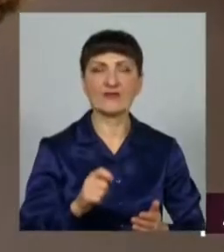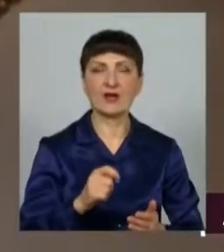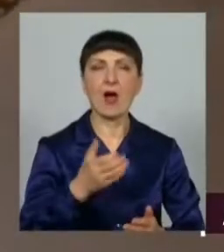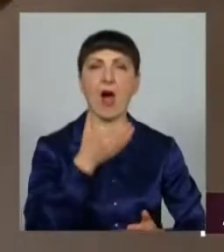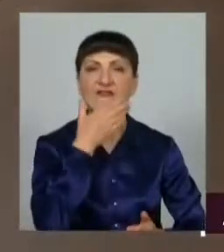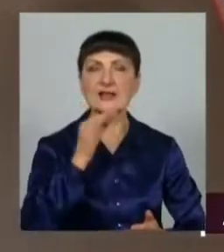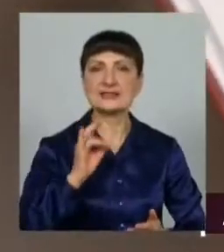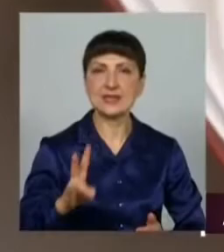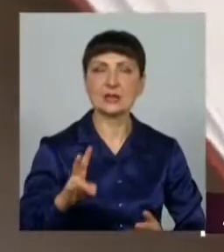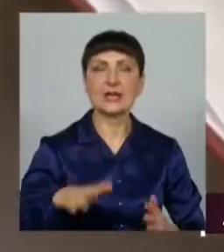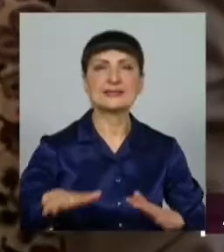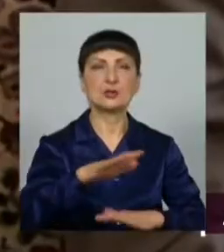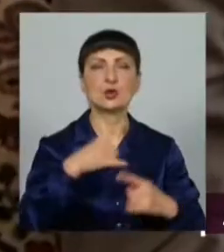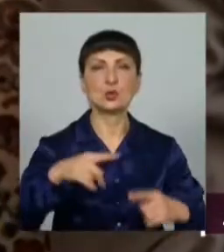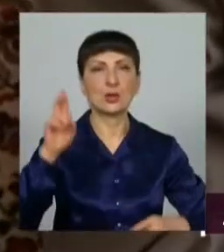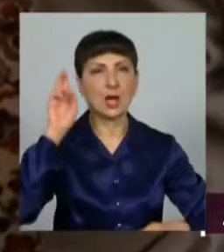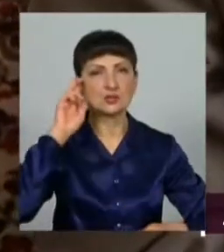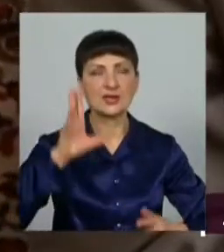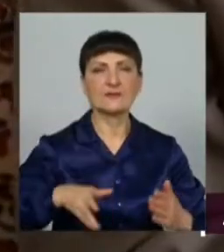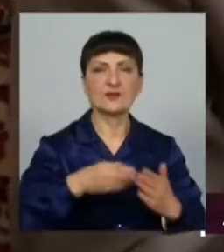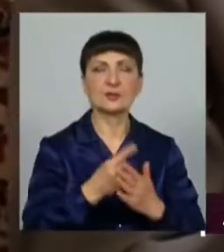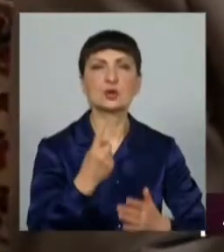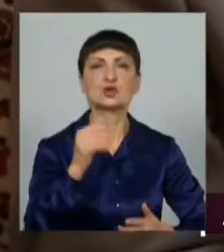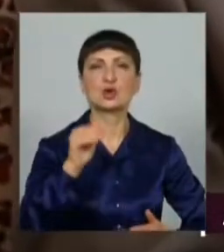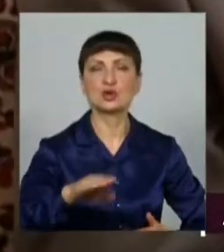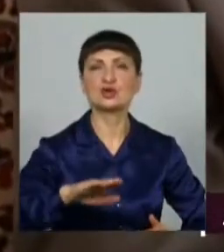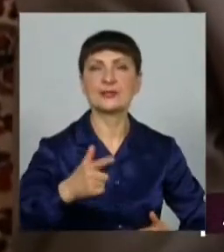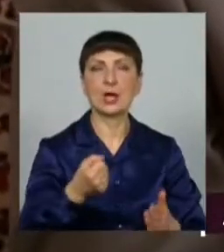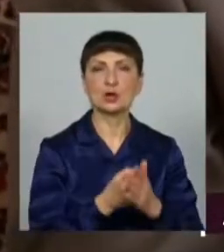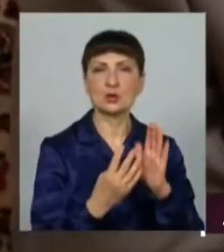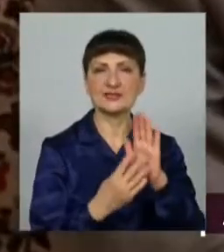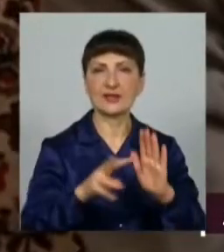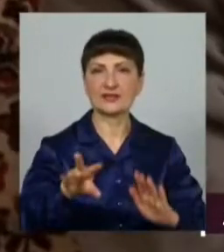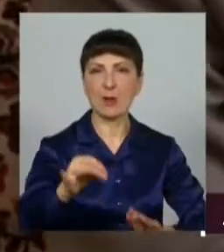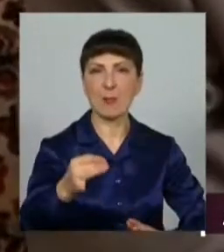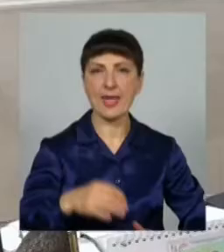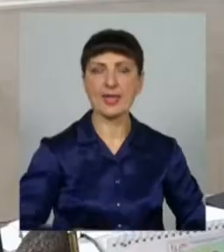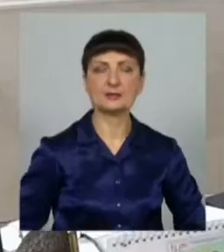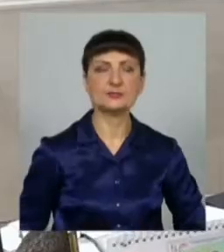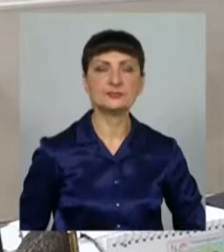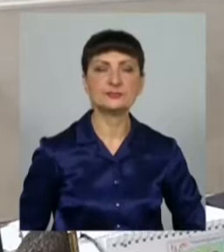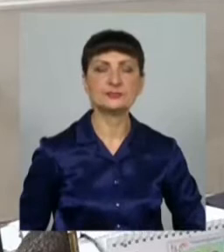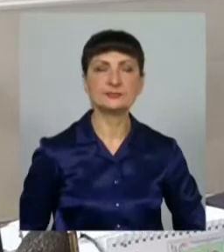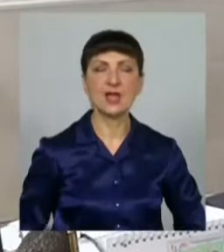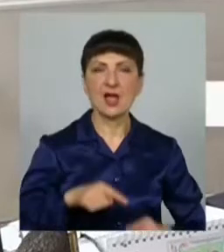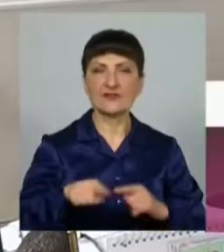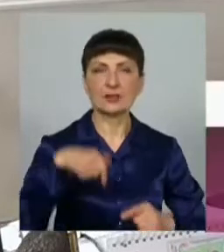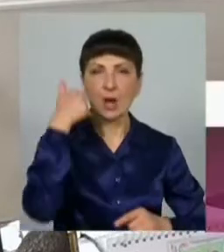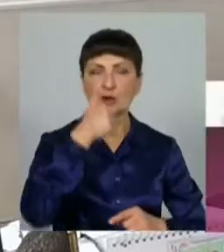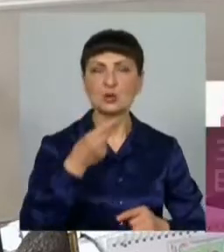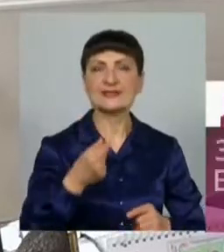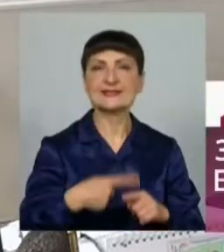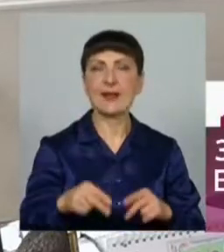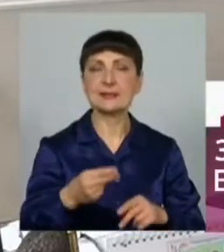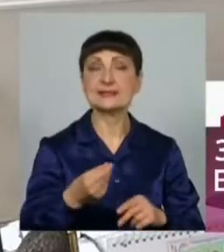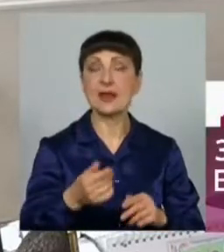и на территории других государств. Им выплатят по 100 тысяч тенге до 9 мая. В текущем году из средств местного бюджета